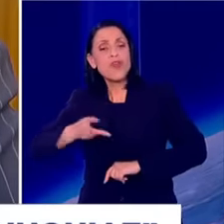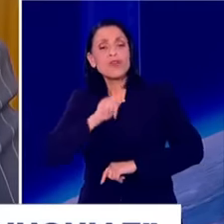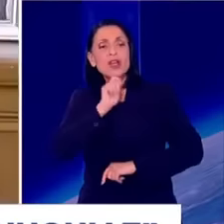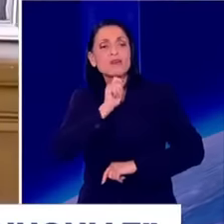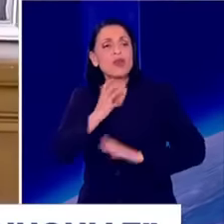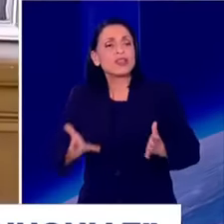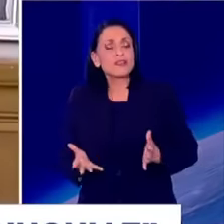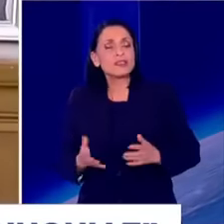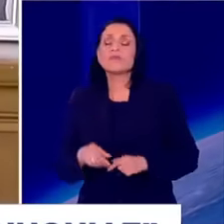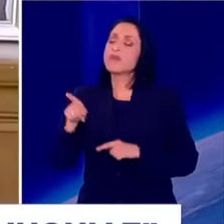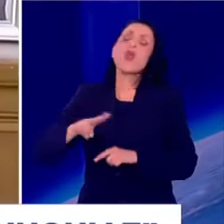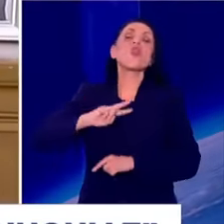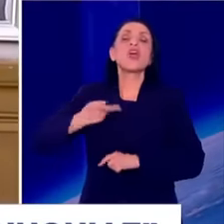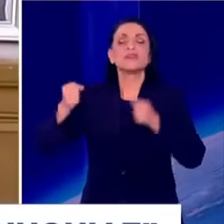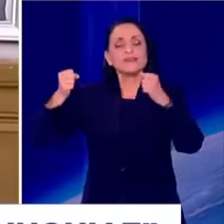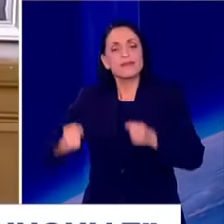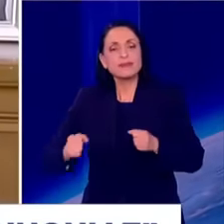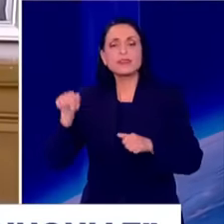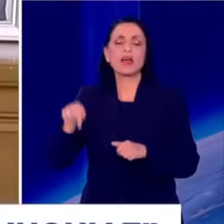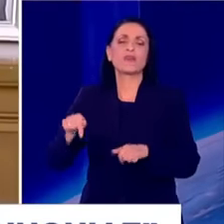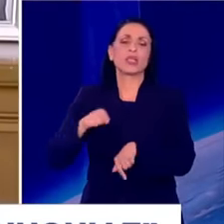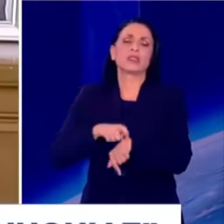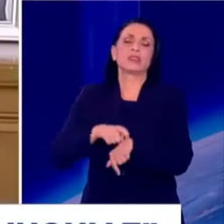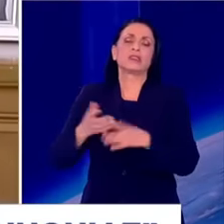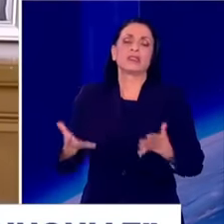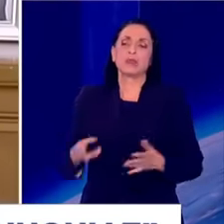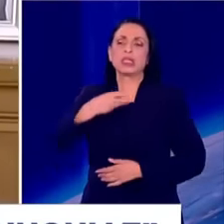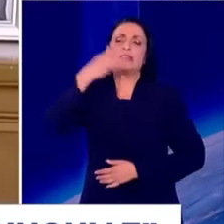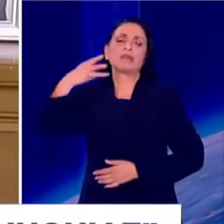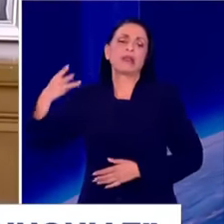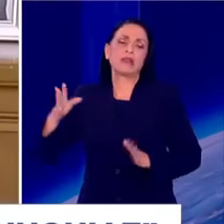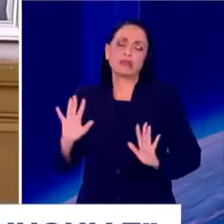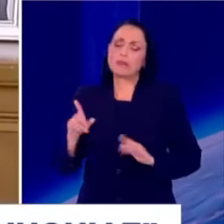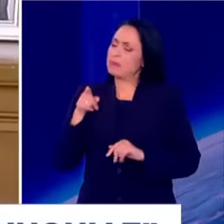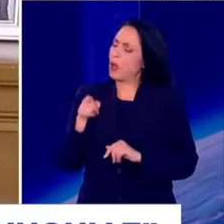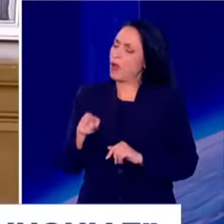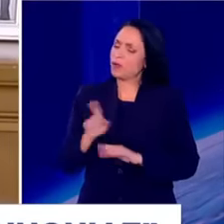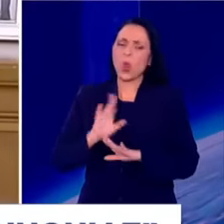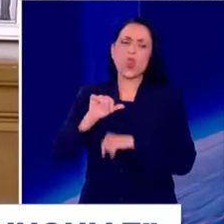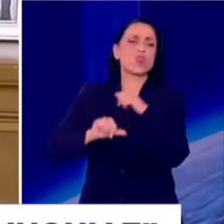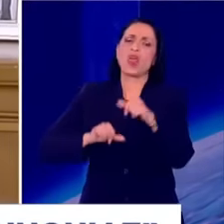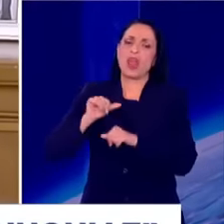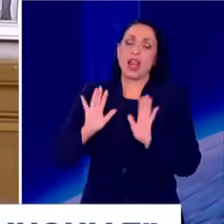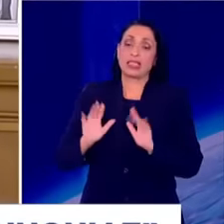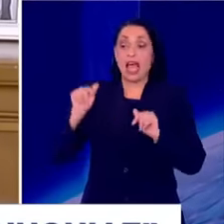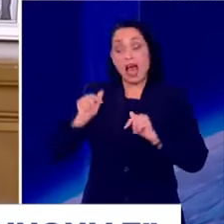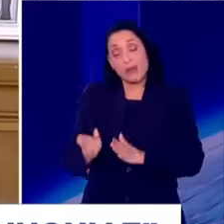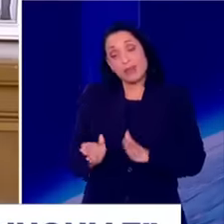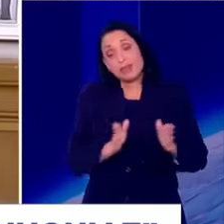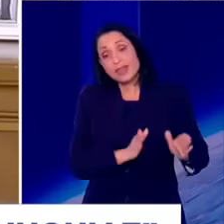αντιπολίτευσης? Καταρχάς, στη θέση της αξιωματικής αντιπολίτευσης σήμερα είναι ο ΣΥΡΙΖΑ και αυτό δεν θα αλλάξει. Από εκεί πέρα το τι